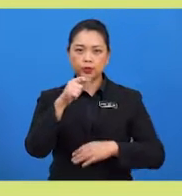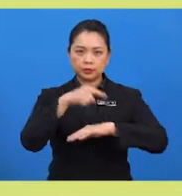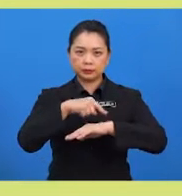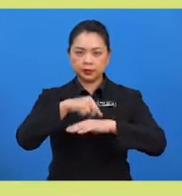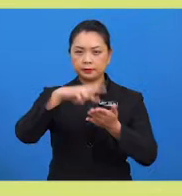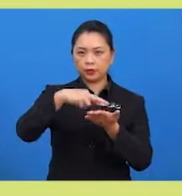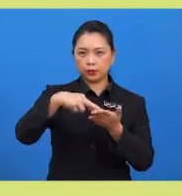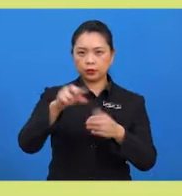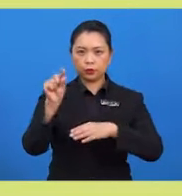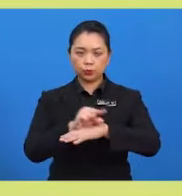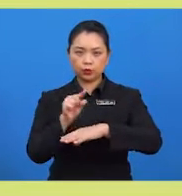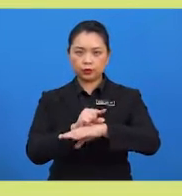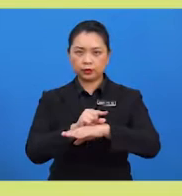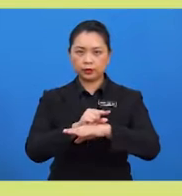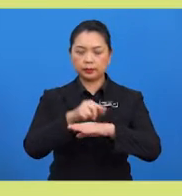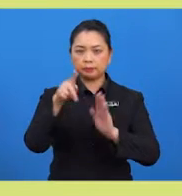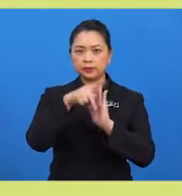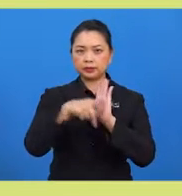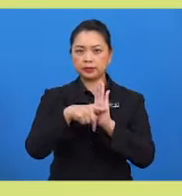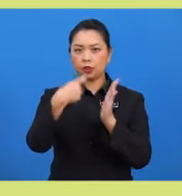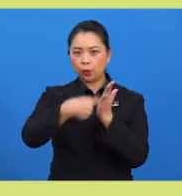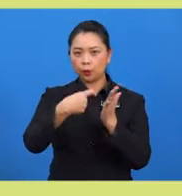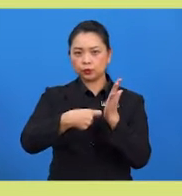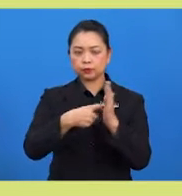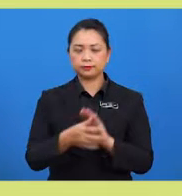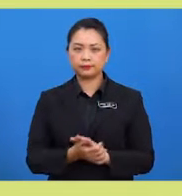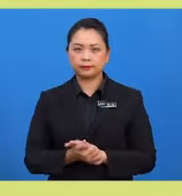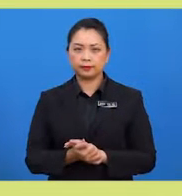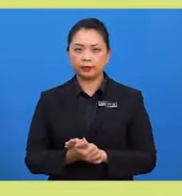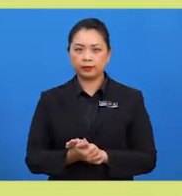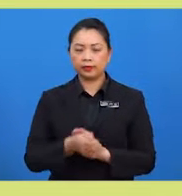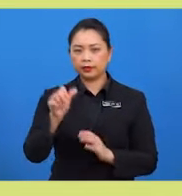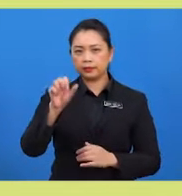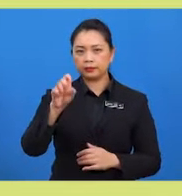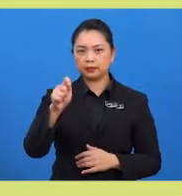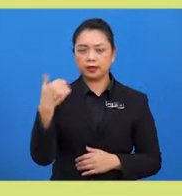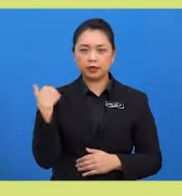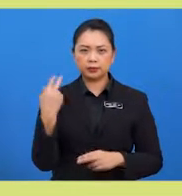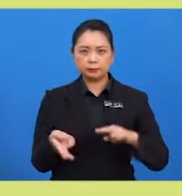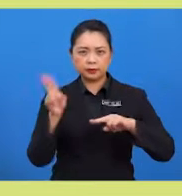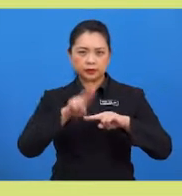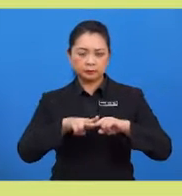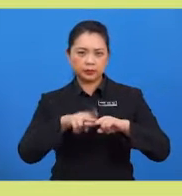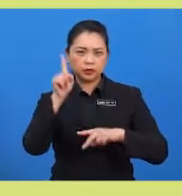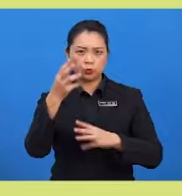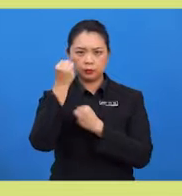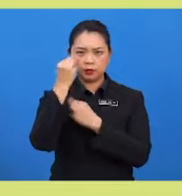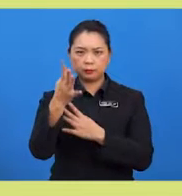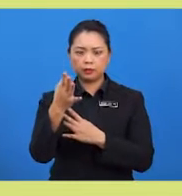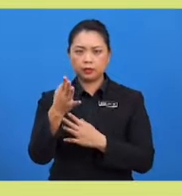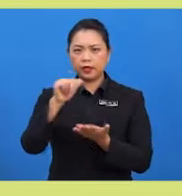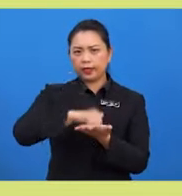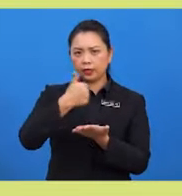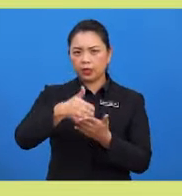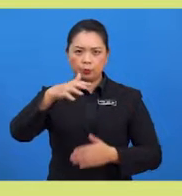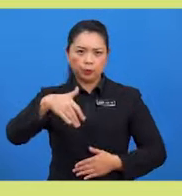direkod menggunakan prinsip kos. Kemudian aset semasa. Ada penambahan satu butiran iaitu akaun belum